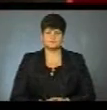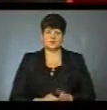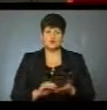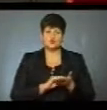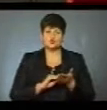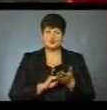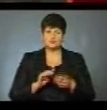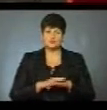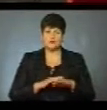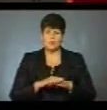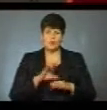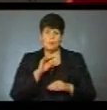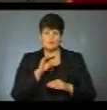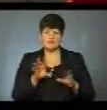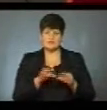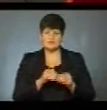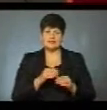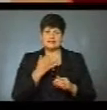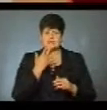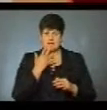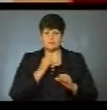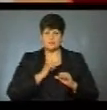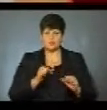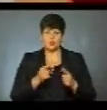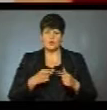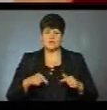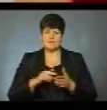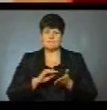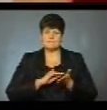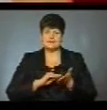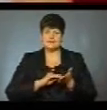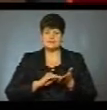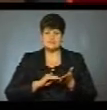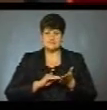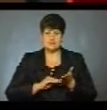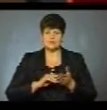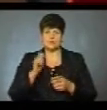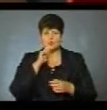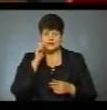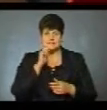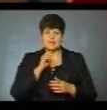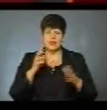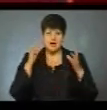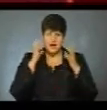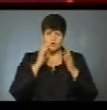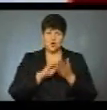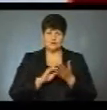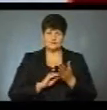Журналісти Суспільного мовника разом із національно-патріотичними організаціями писали всеукраїнський радіодиктант єдності.